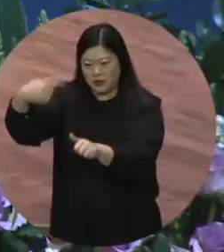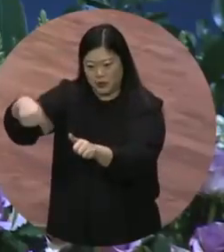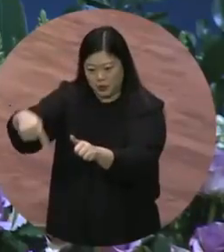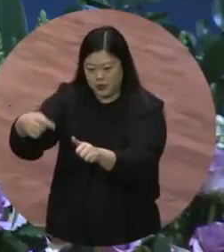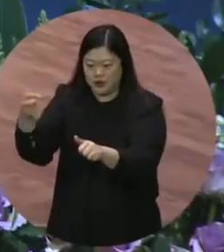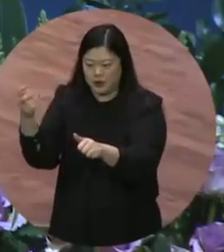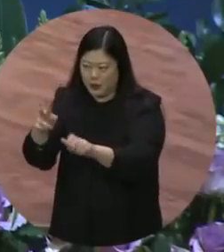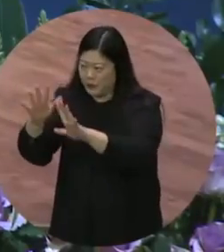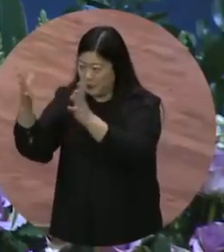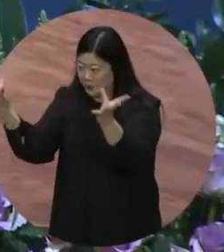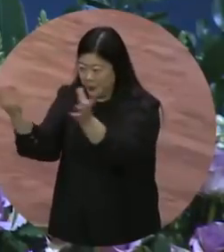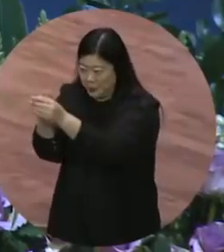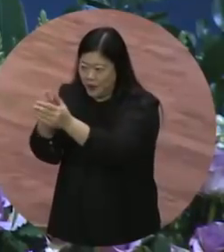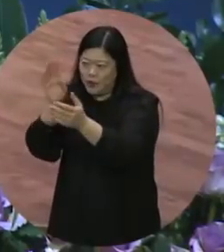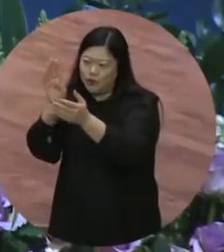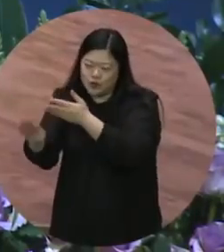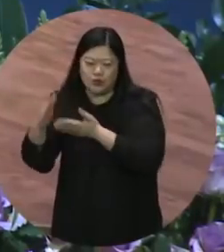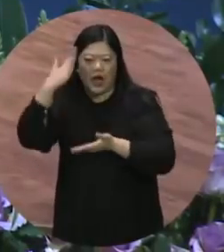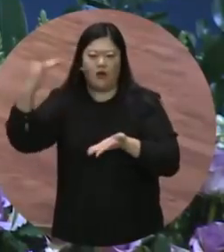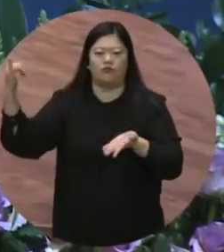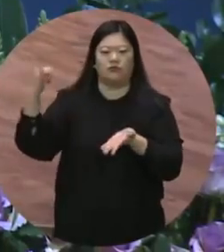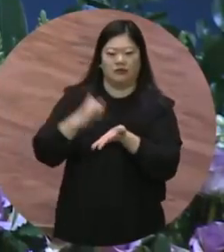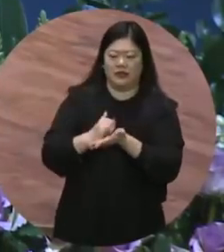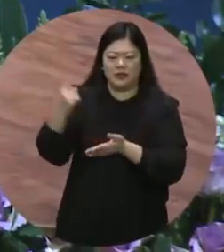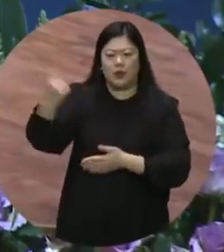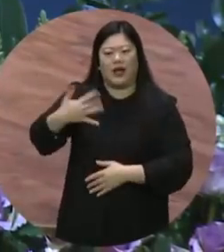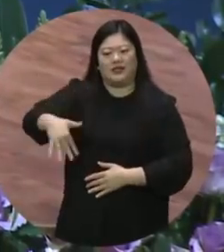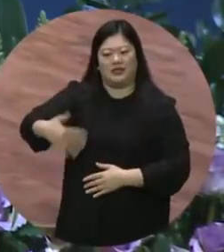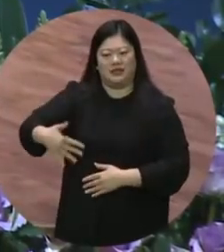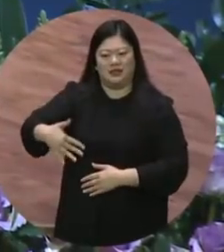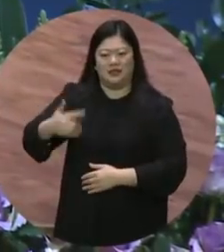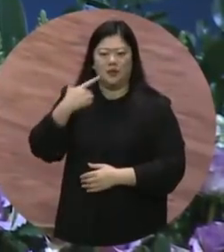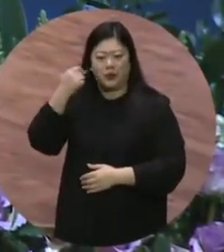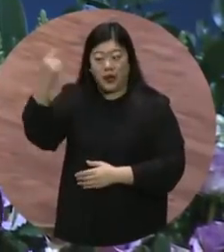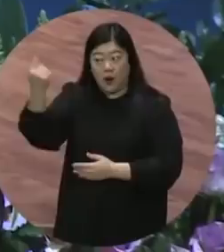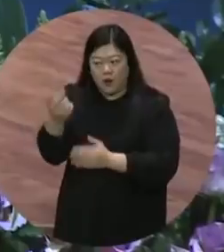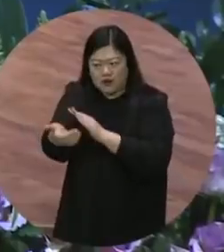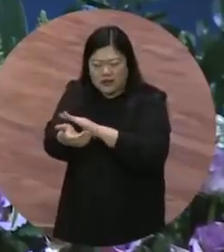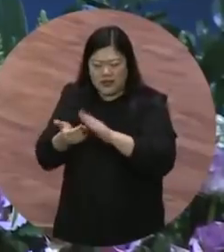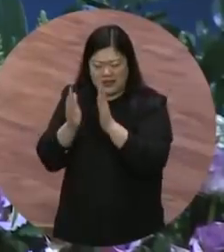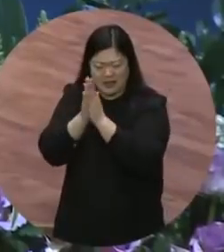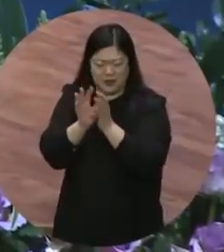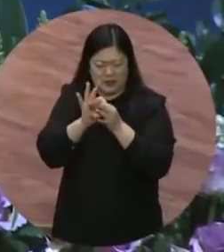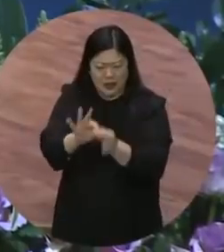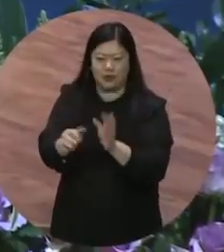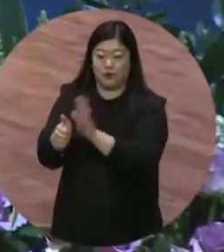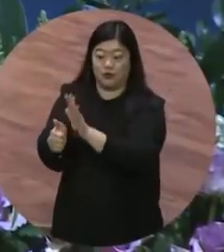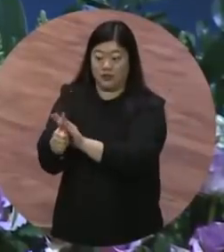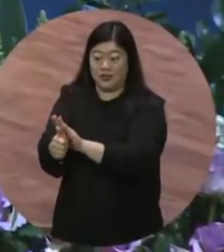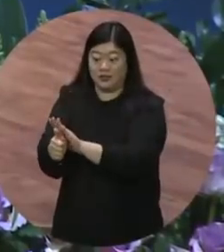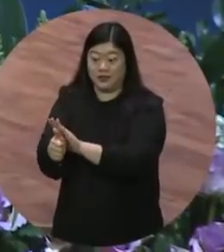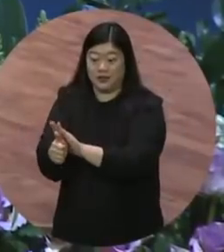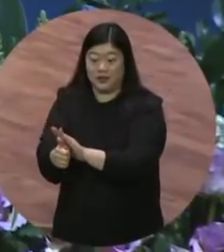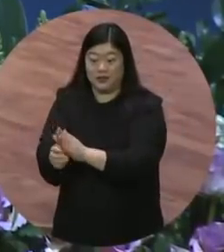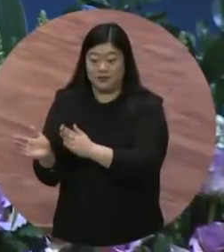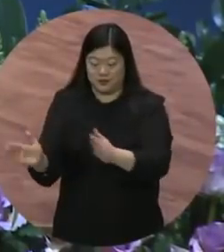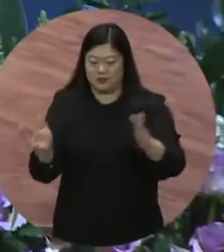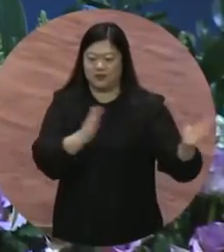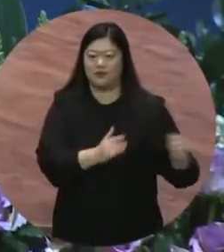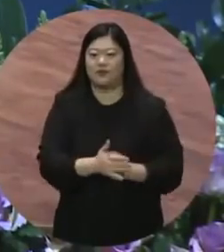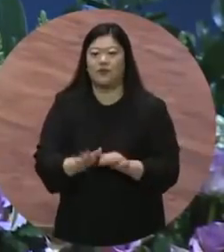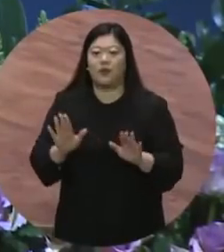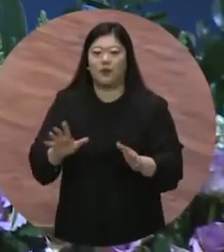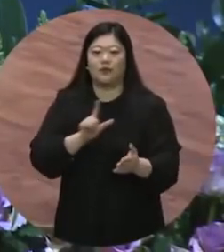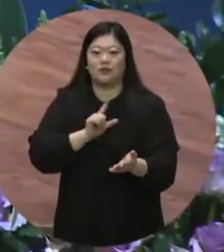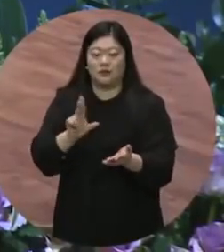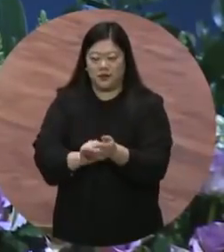담임 목사님의 사역을 위해 일심 전심 지속으로 기도해 주시기 바랍니다. 하나님의 열심이란 제목으로 말씀을